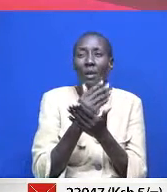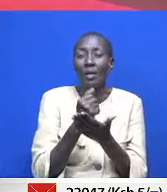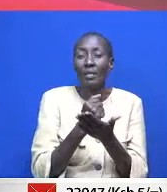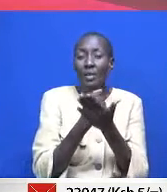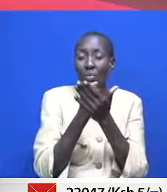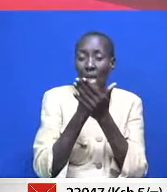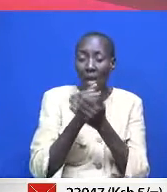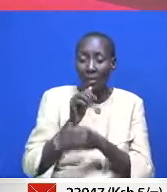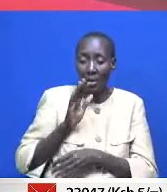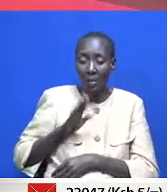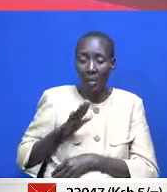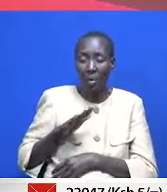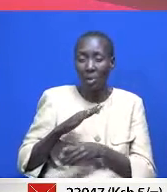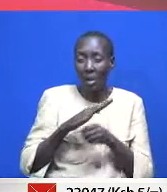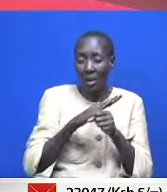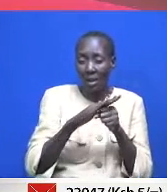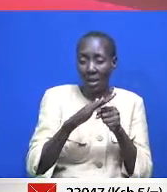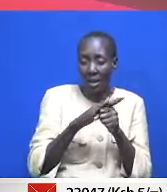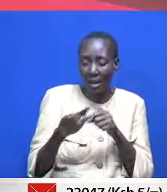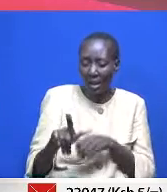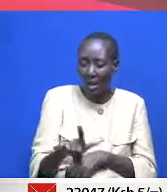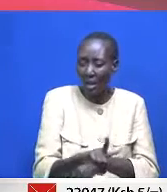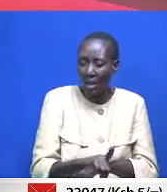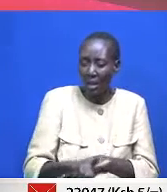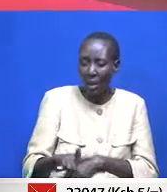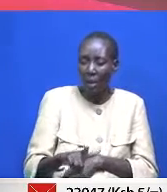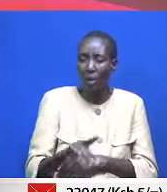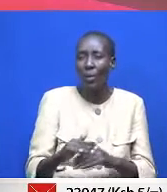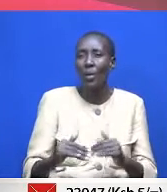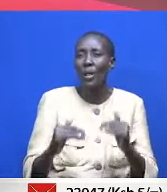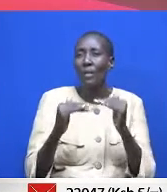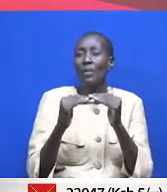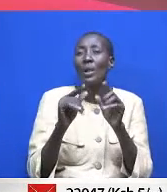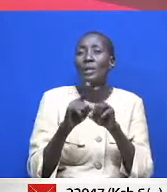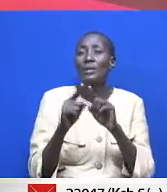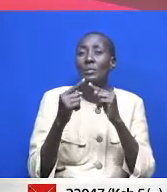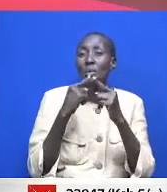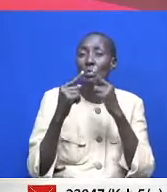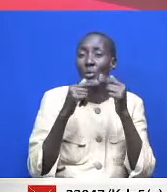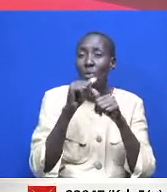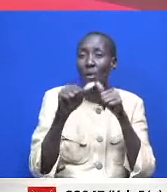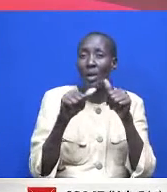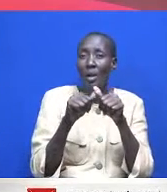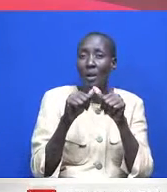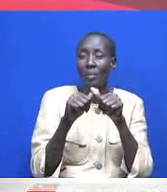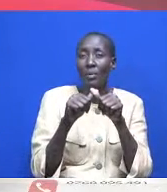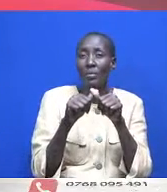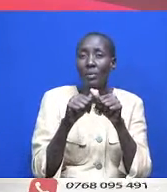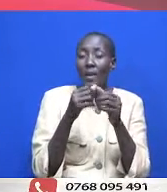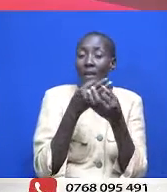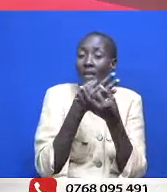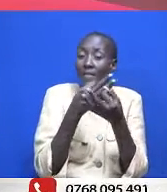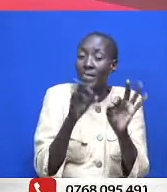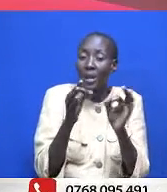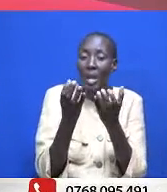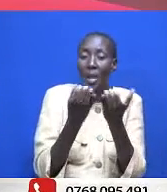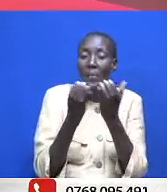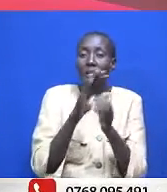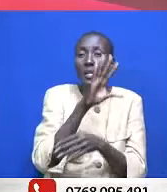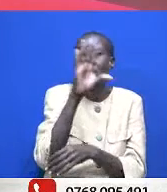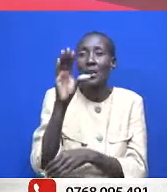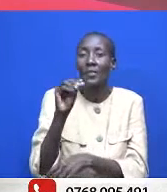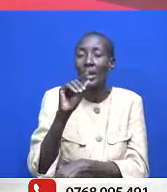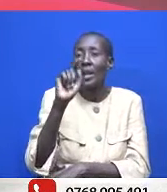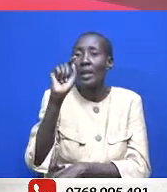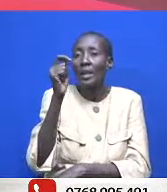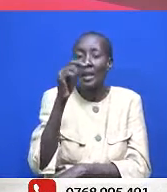ambaye anauza mboga kule chini? Na vile vile tunapozungumzia tu swala hili la biashara huru Afrika, ndivyo Kenya imeweza